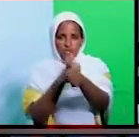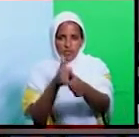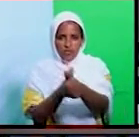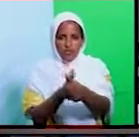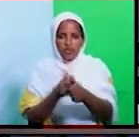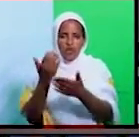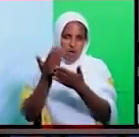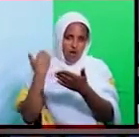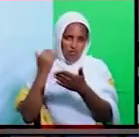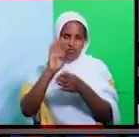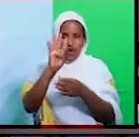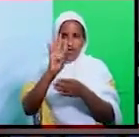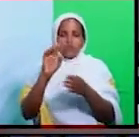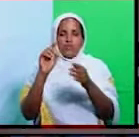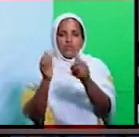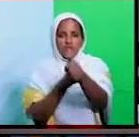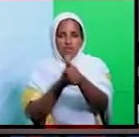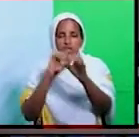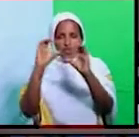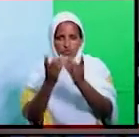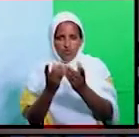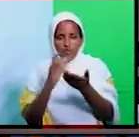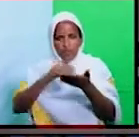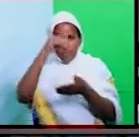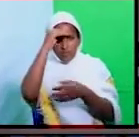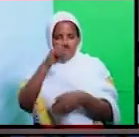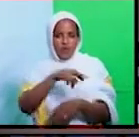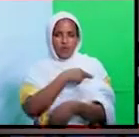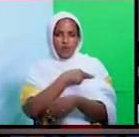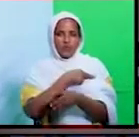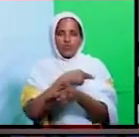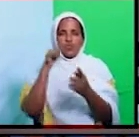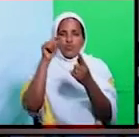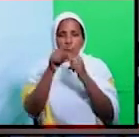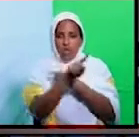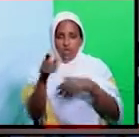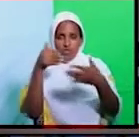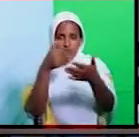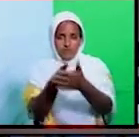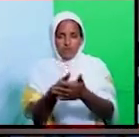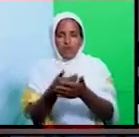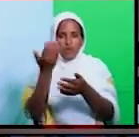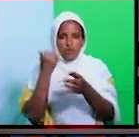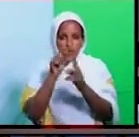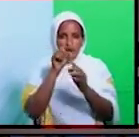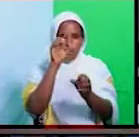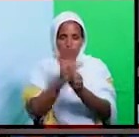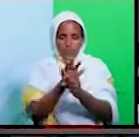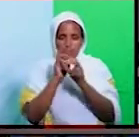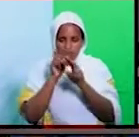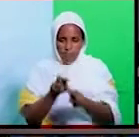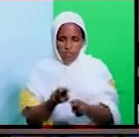ያ ሲታገለው ያደረው ስምህን ንገረኝ ብሎ ያዕቆብም ስምህን ንገረኝ ብሎ ጠየቀው ይላል። እርሱም ያ ያዕቆብን ሲታገለው